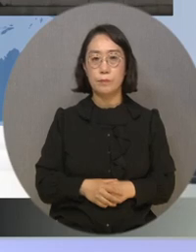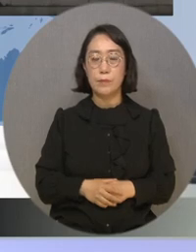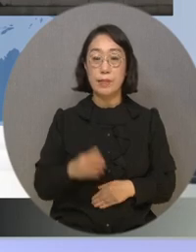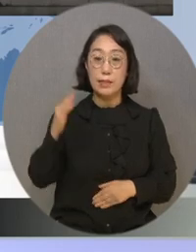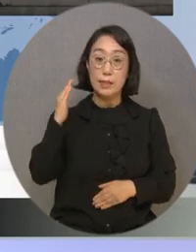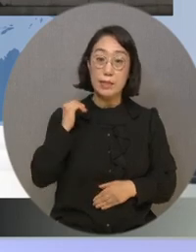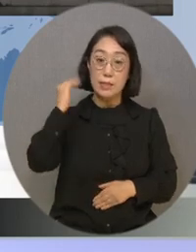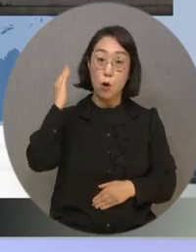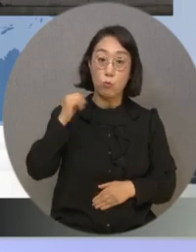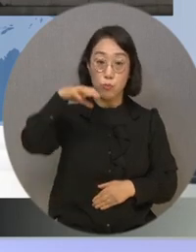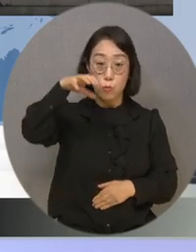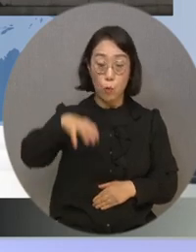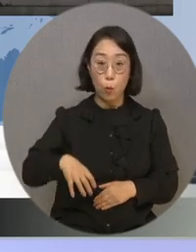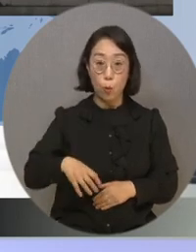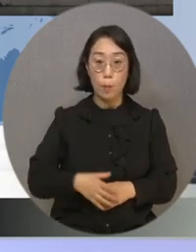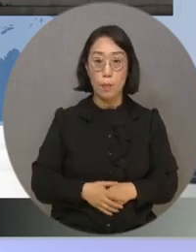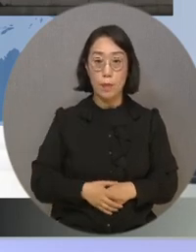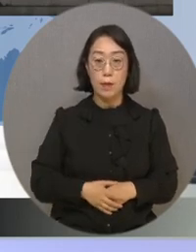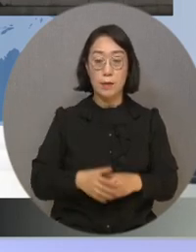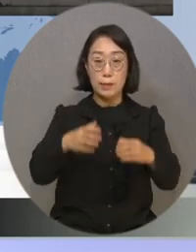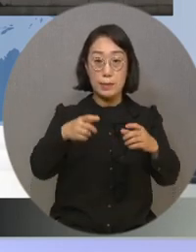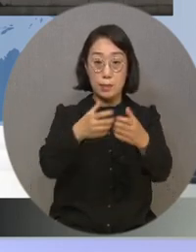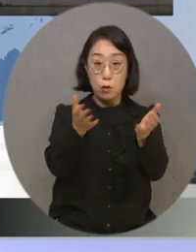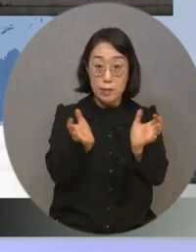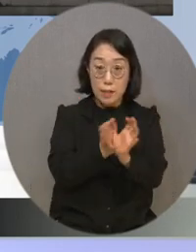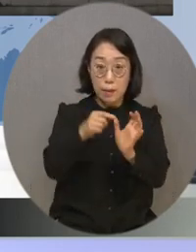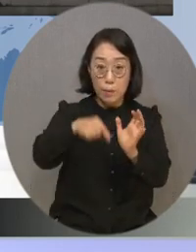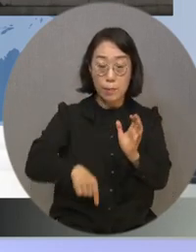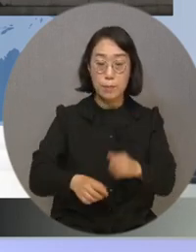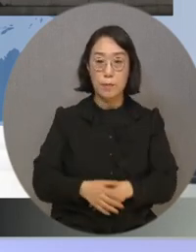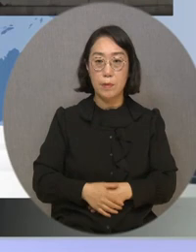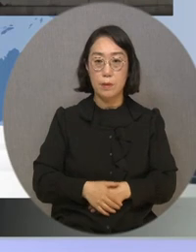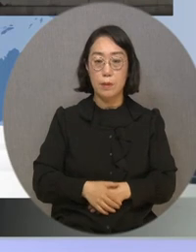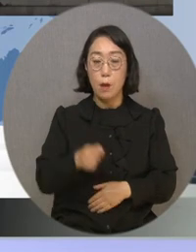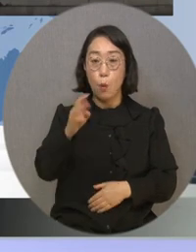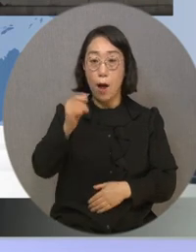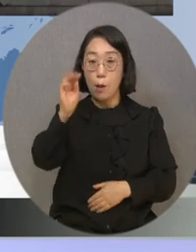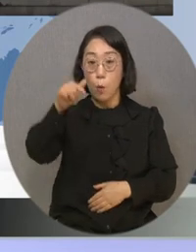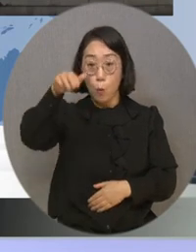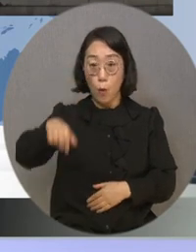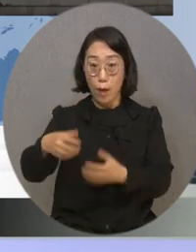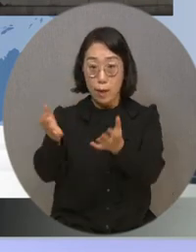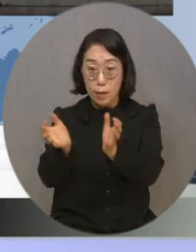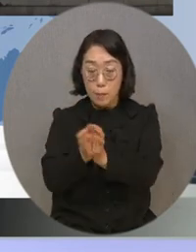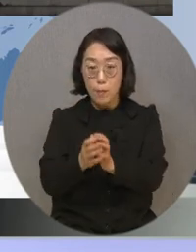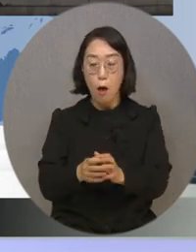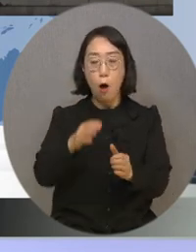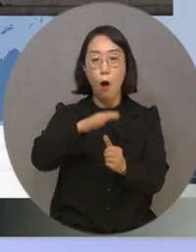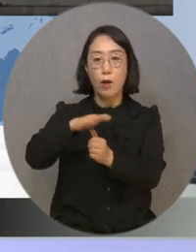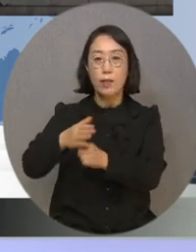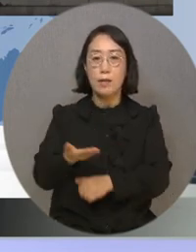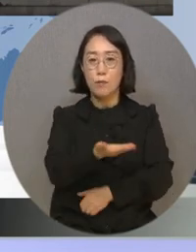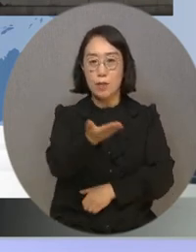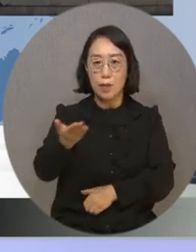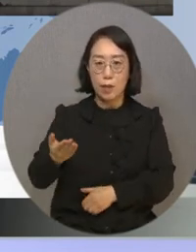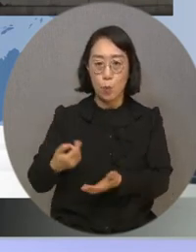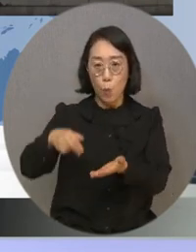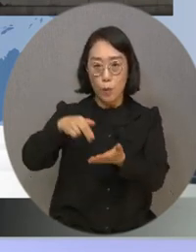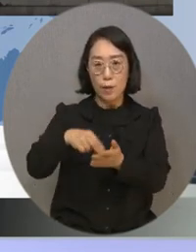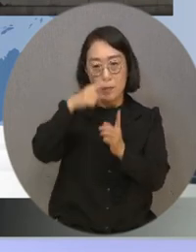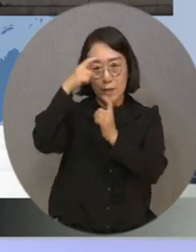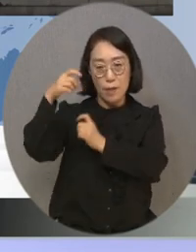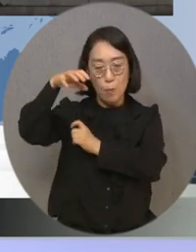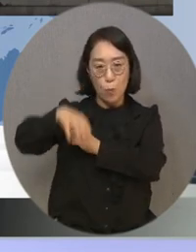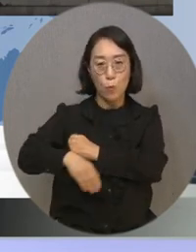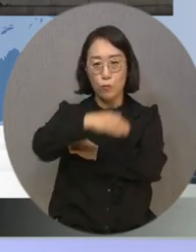경기도 의정부 시민단체인 시민공감이 광복회 의정부지회와 함께 관내 어린이들을 위한 독립기념관 탐방